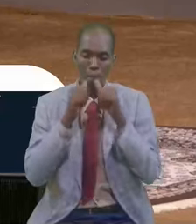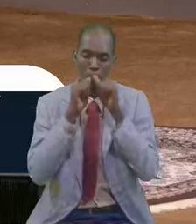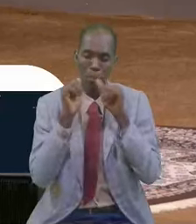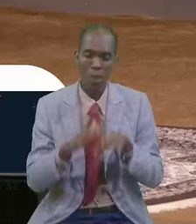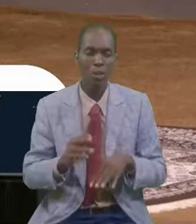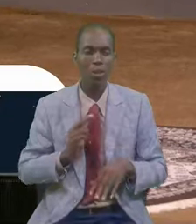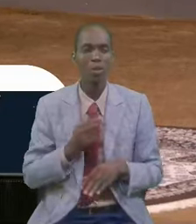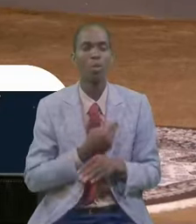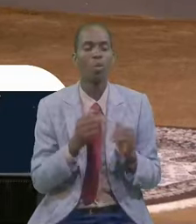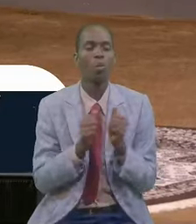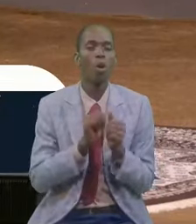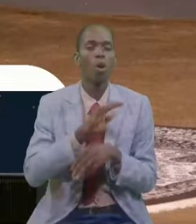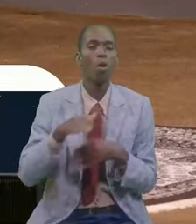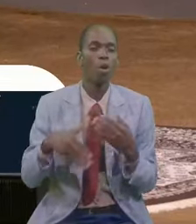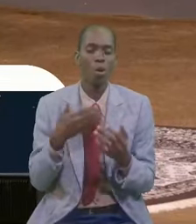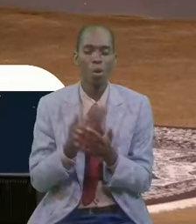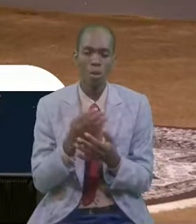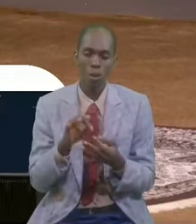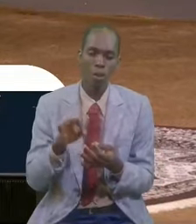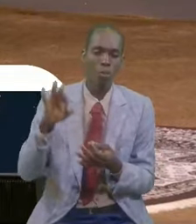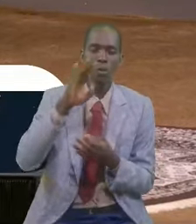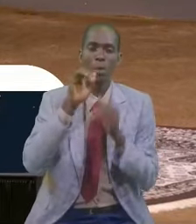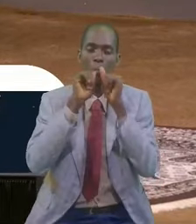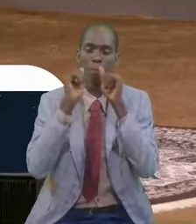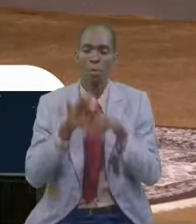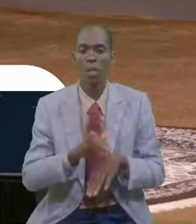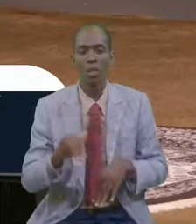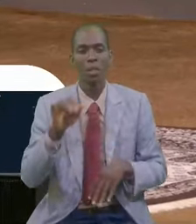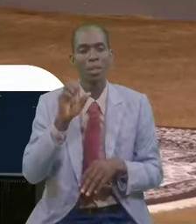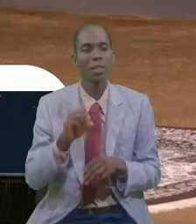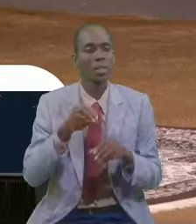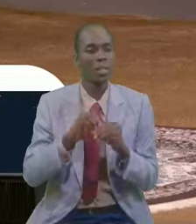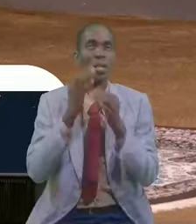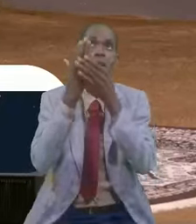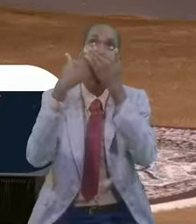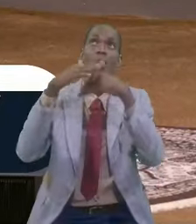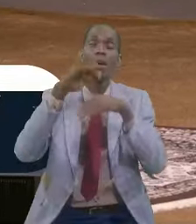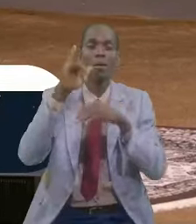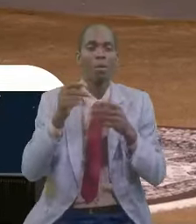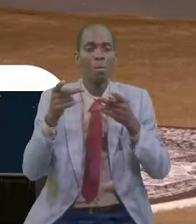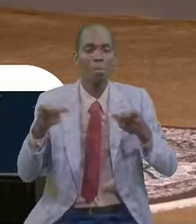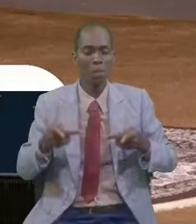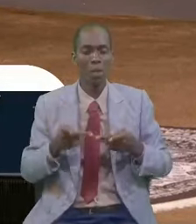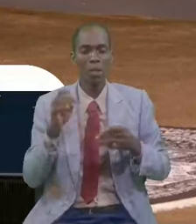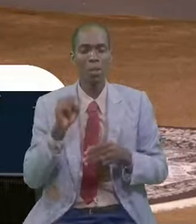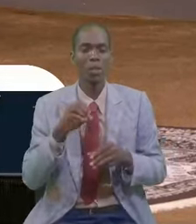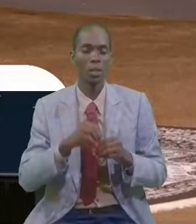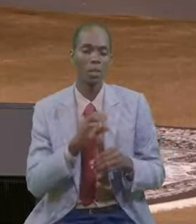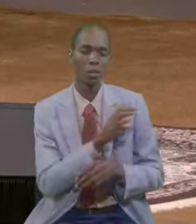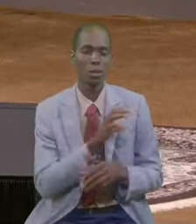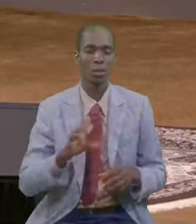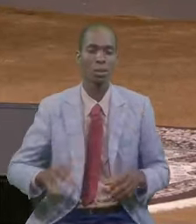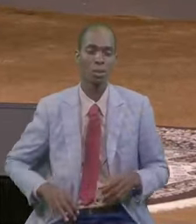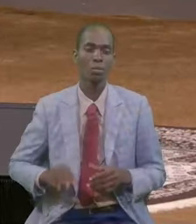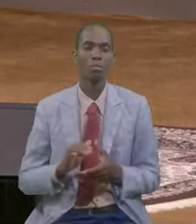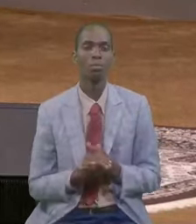qui nous a bénis de toutes sortes de bénédictions spirituelles dans les lieux célestes en